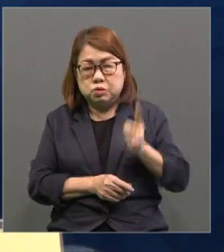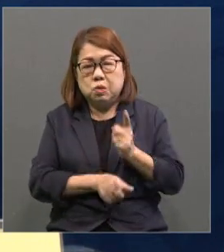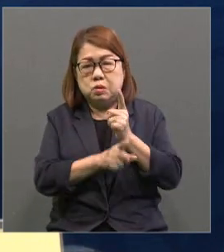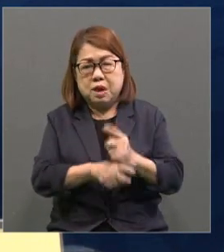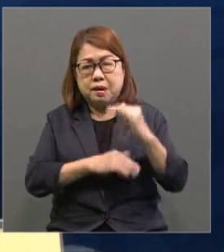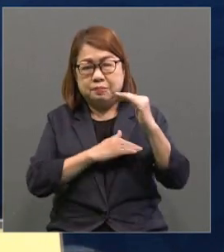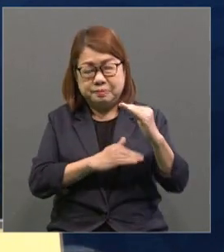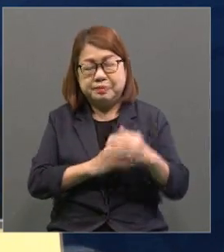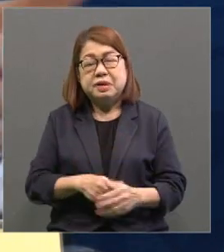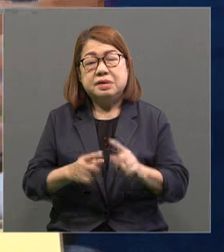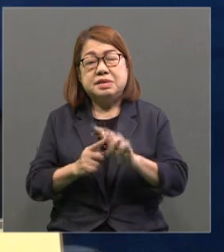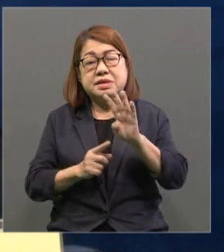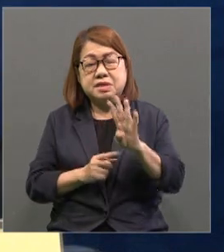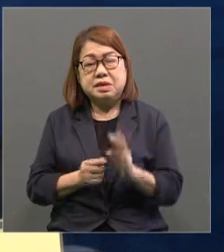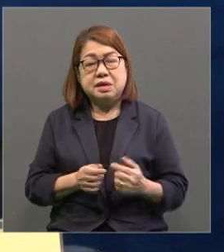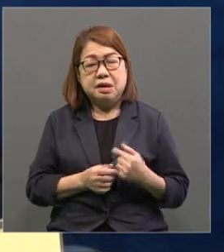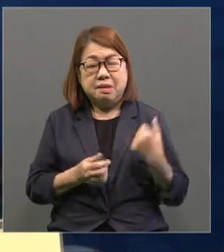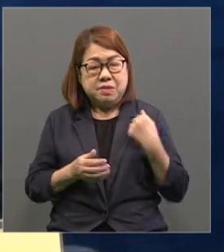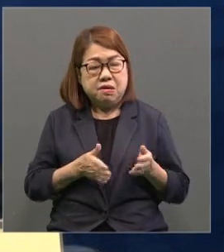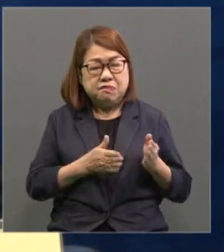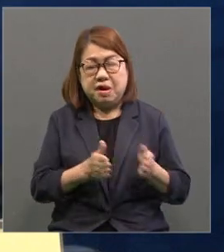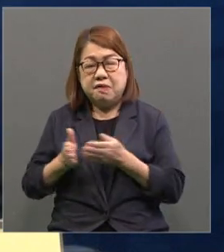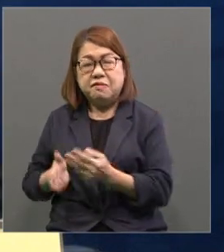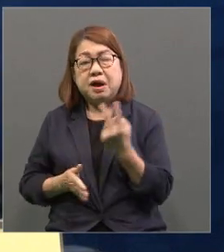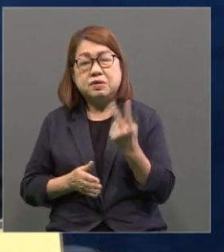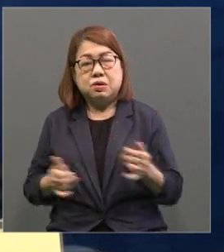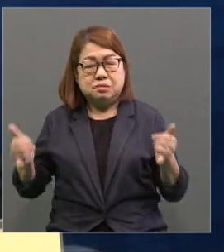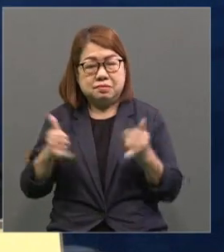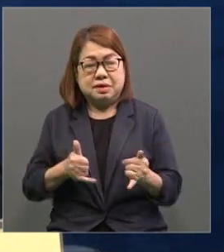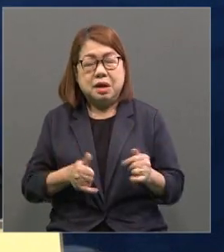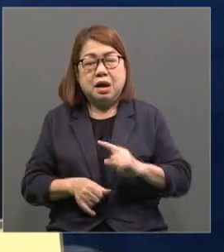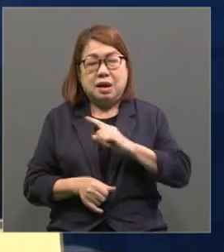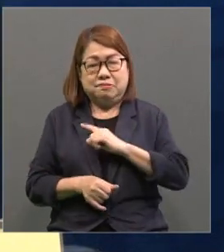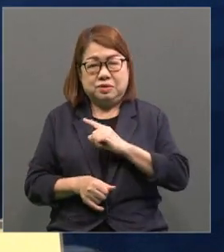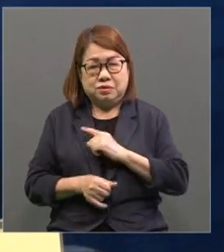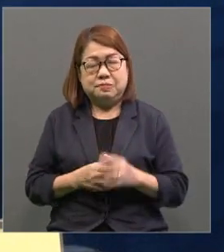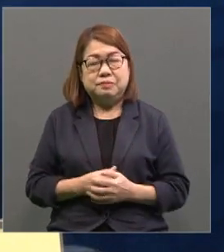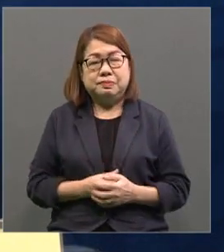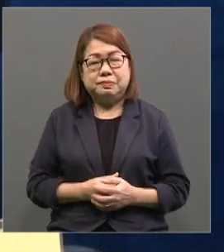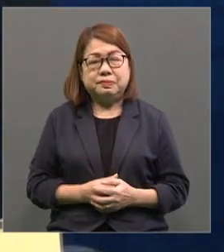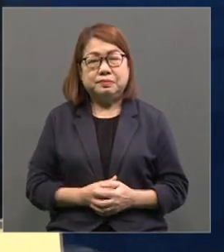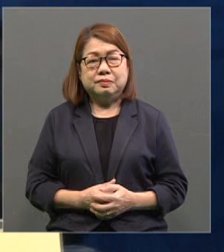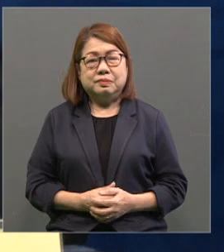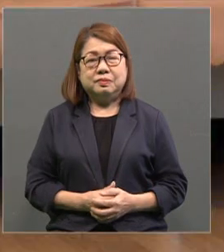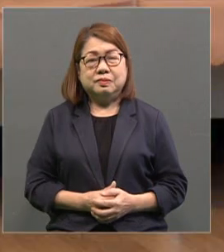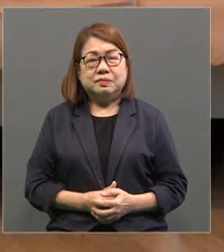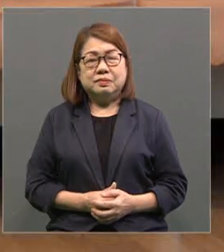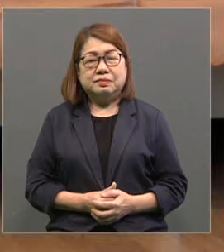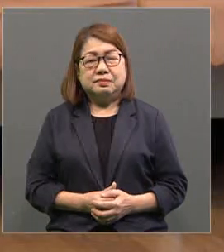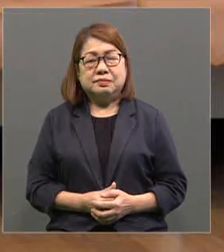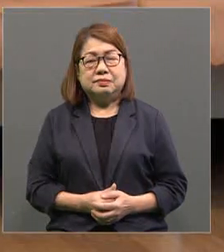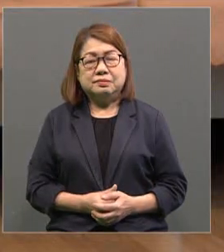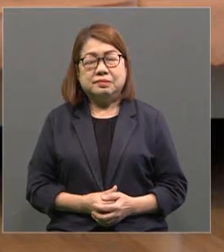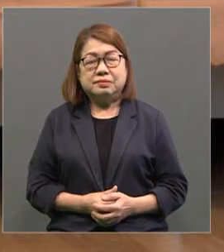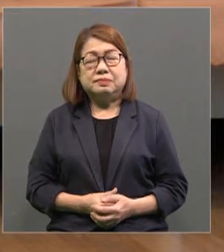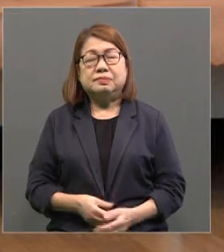จ 4. ผู้รับผิดชอบทั้ง2หน่วยงานนั่งอยู่ด้วยกันตรงนี้ให้ความมั่นใจกับสังคมได้ครับ ด้านนายวัชริน